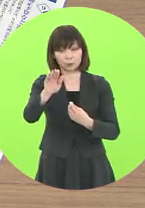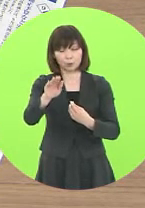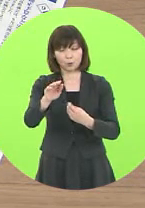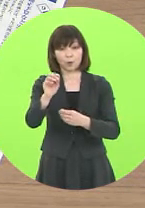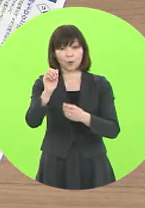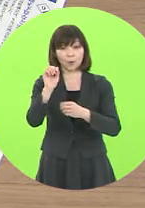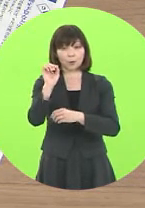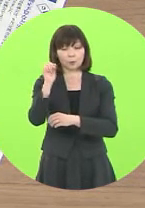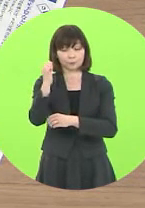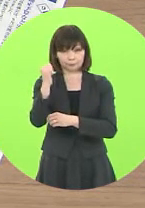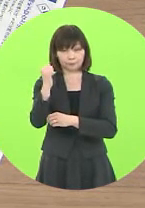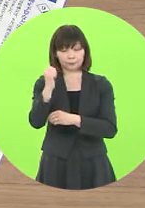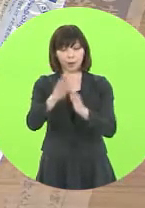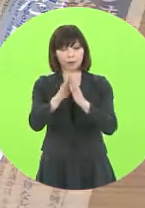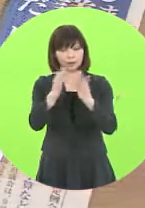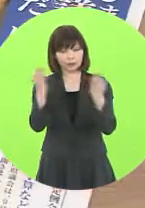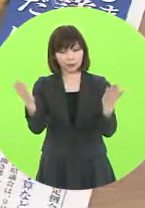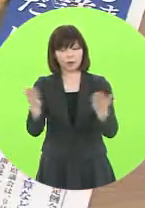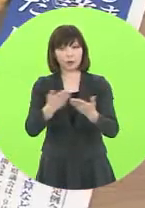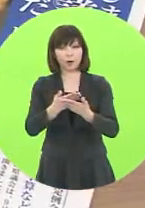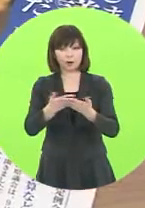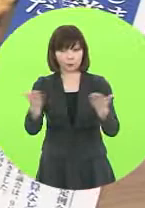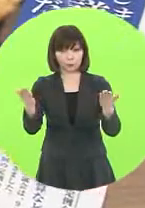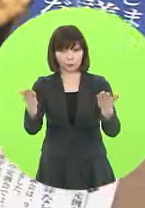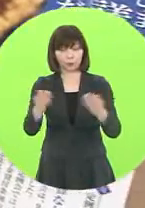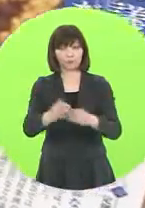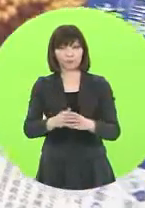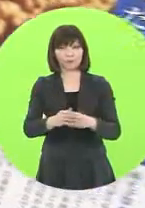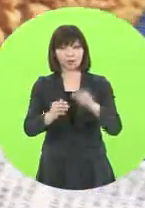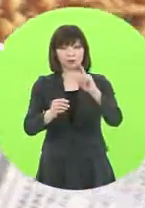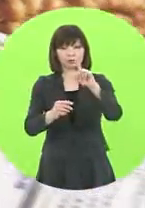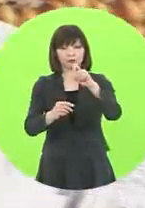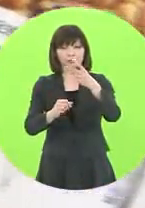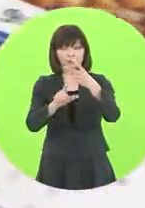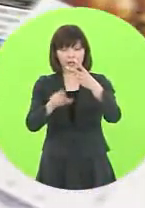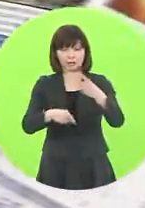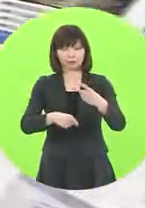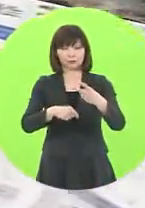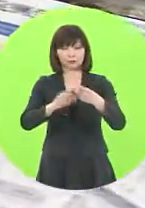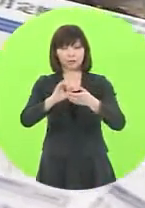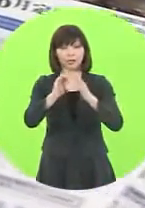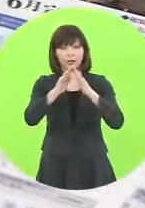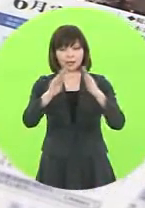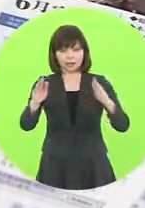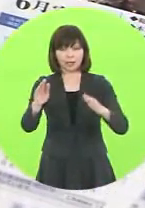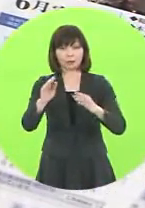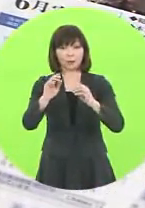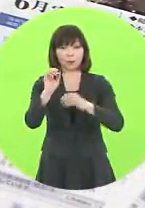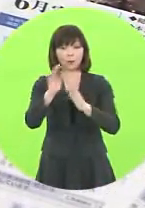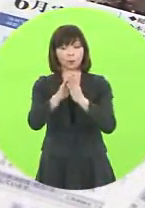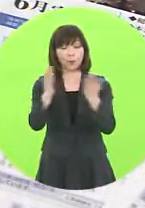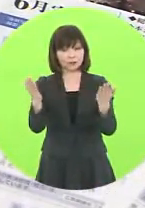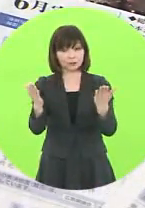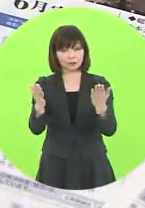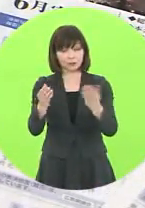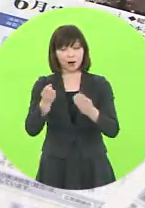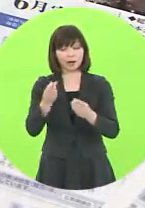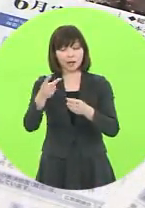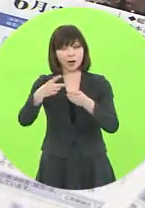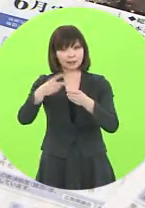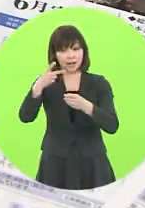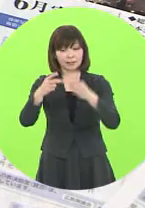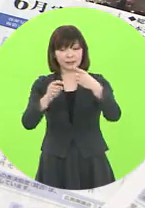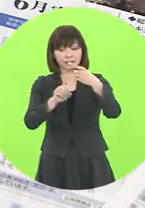広島県議会だよりを発行しています。12月定例会の広報誌は令和2年1月13日